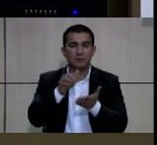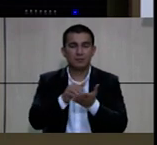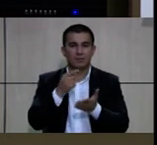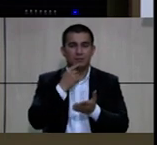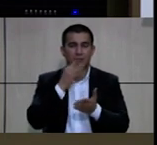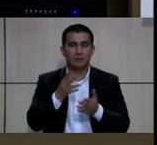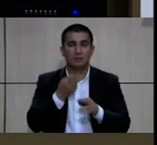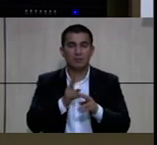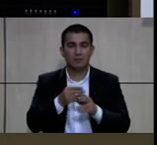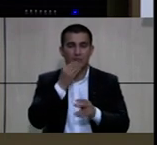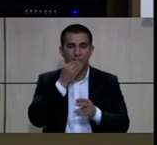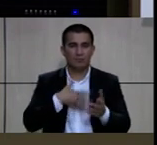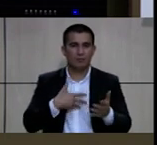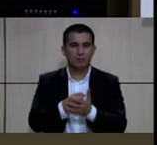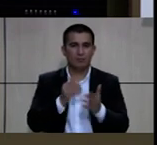oziqlanadi.